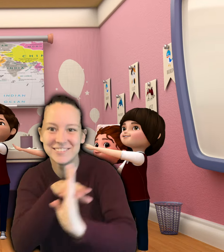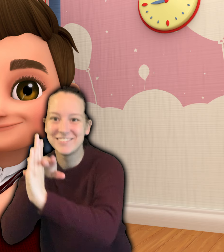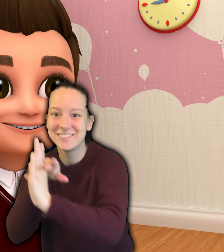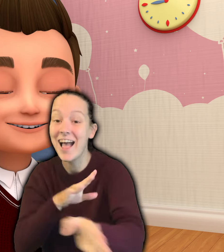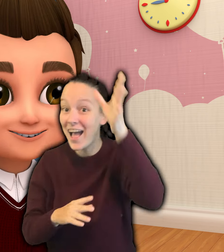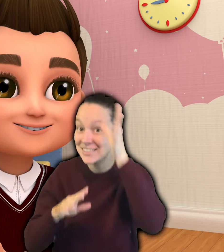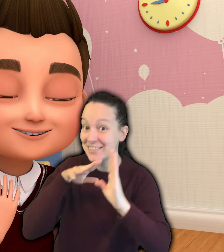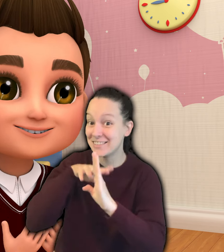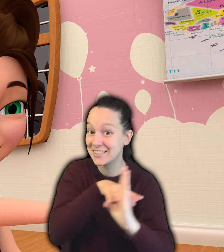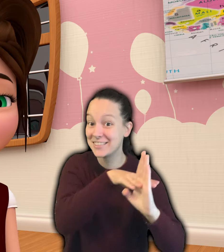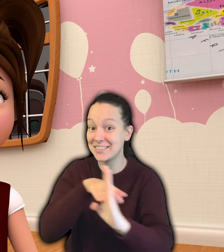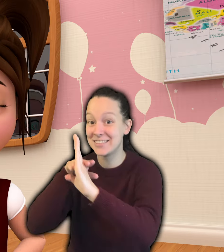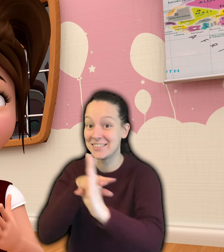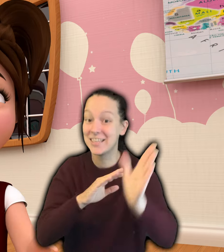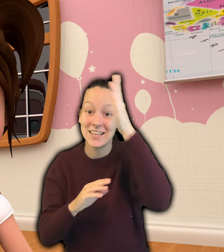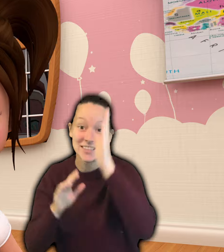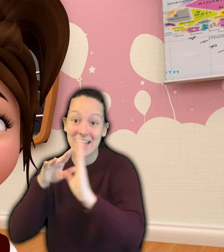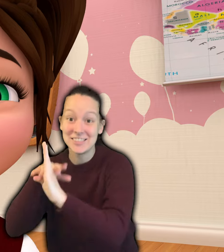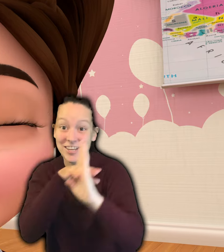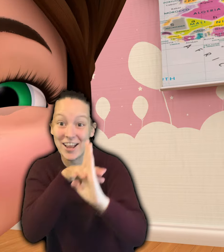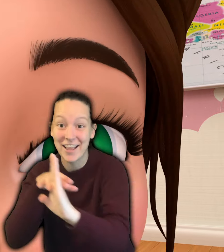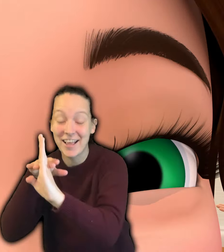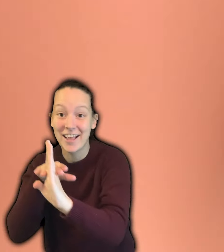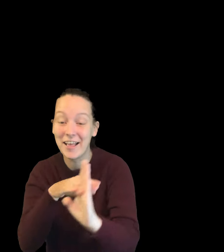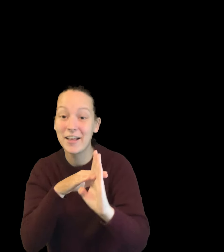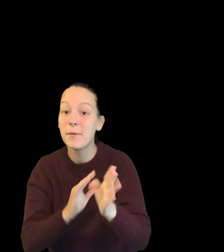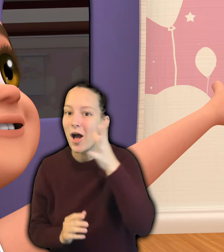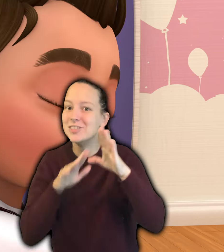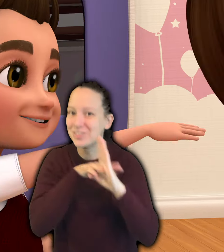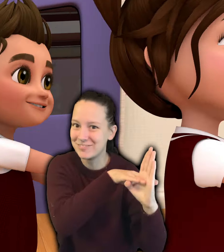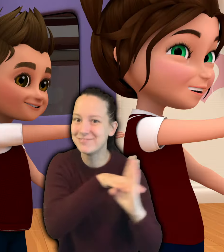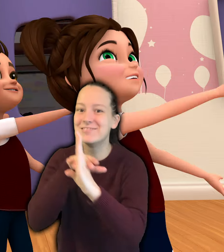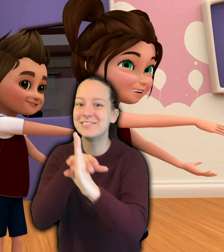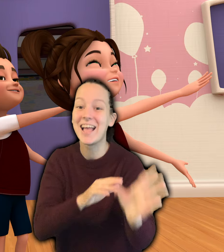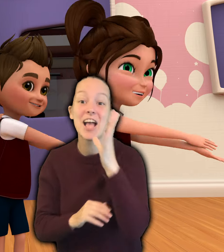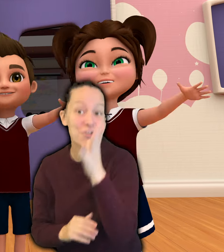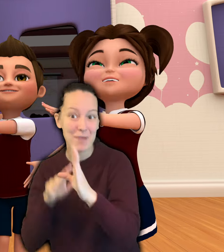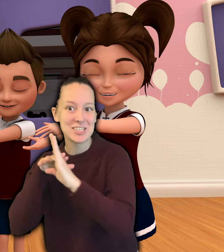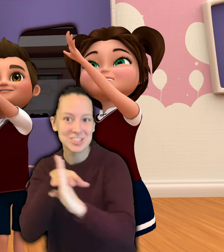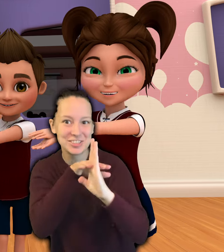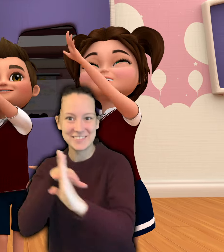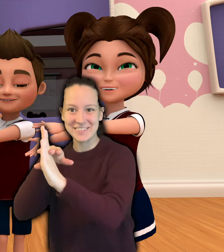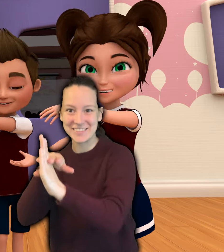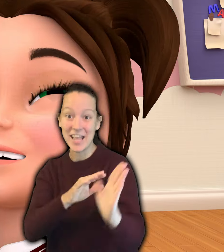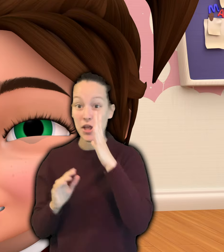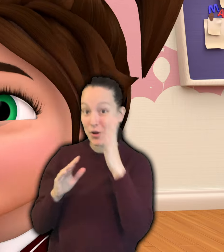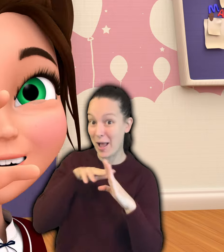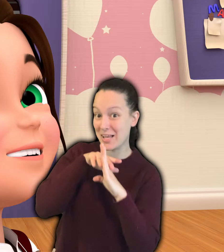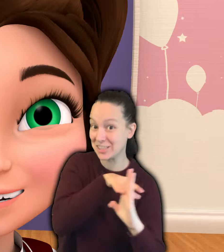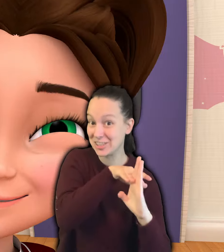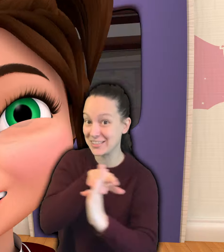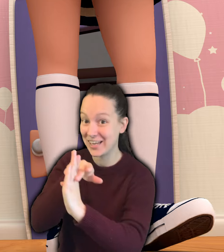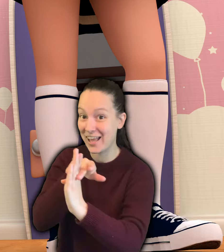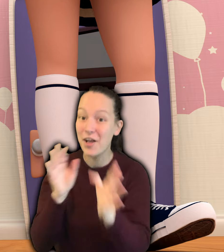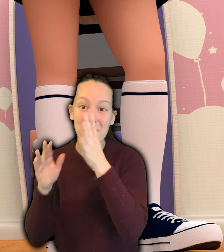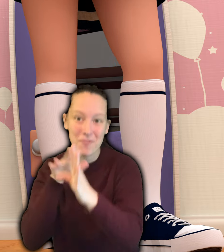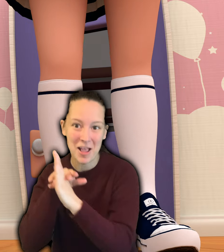ザメパパザメパパザメおばザメおばザメおば